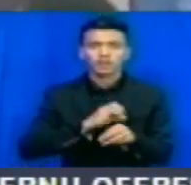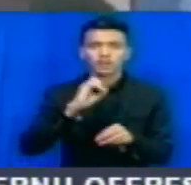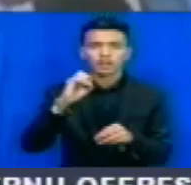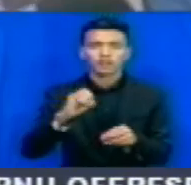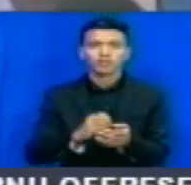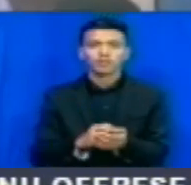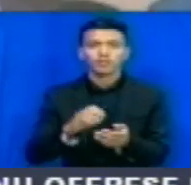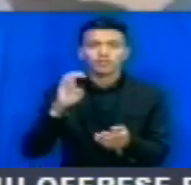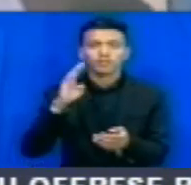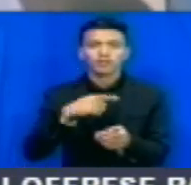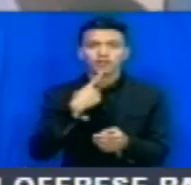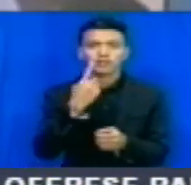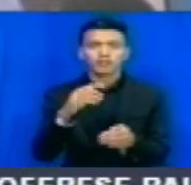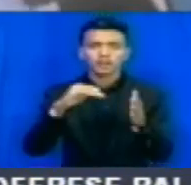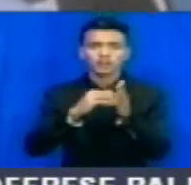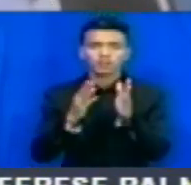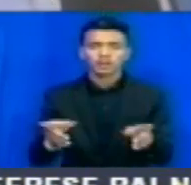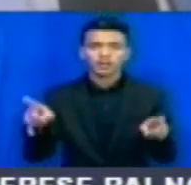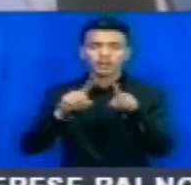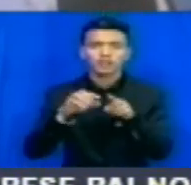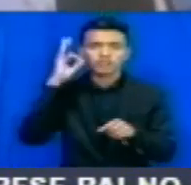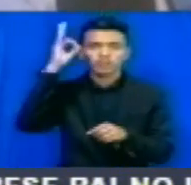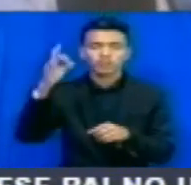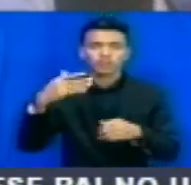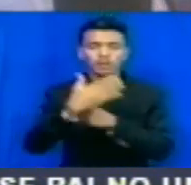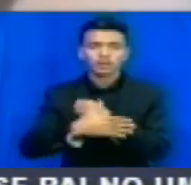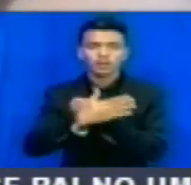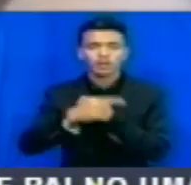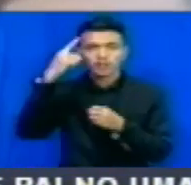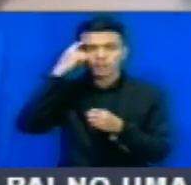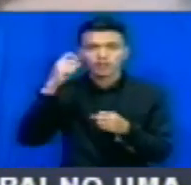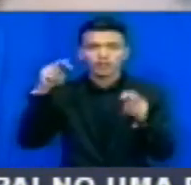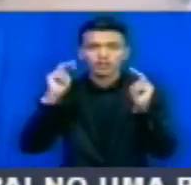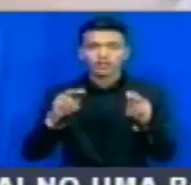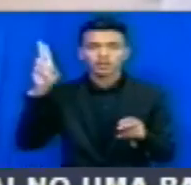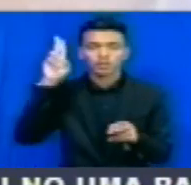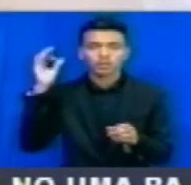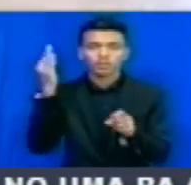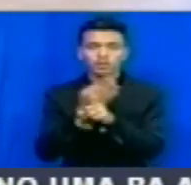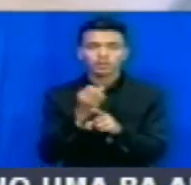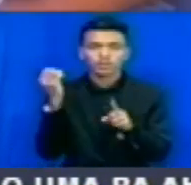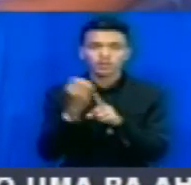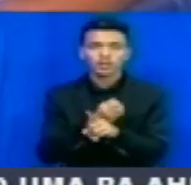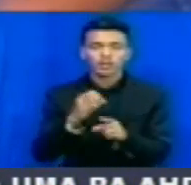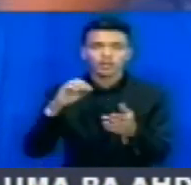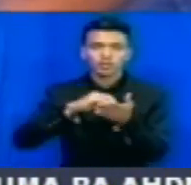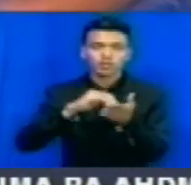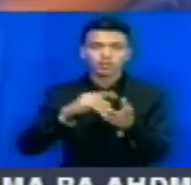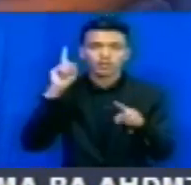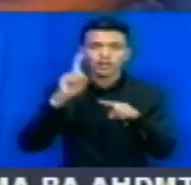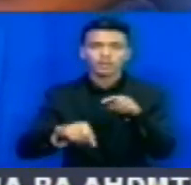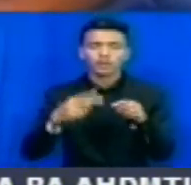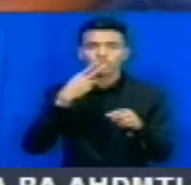Bernardo da Silva Hateden estudante nuder futuro na Saunien tambane tem que usa oportunidade ba estuda la os